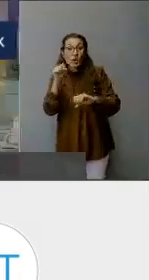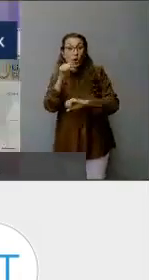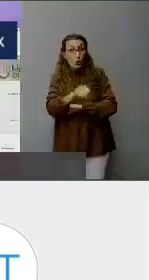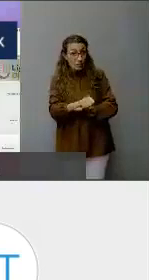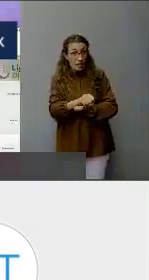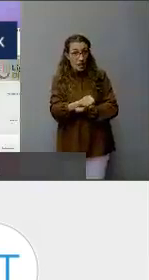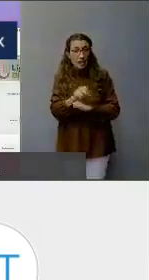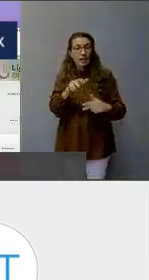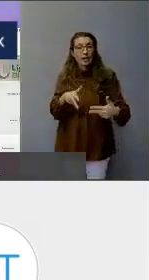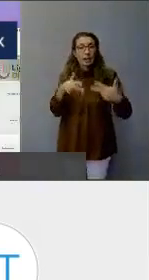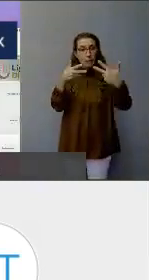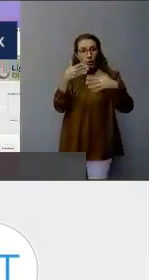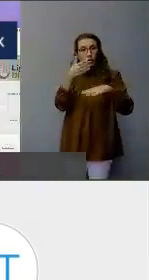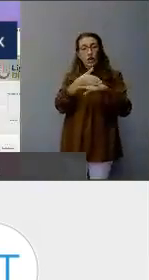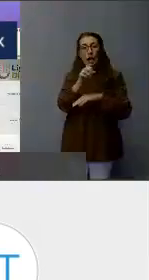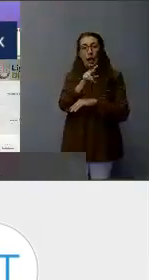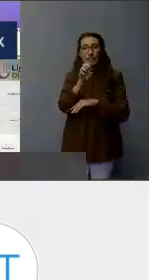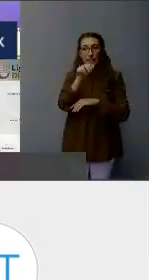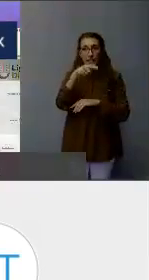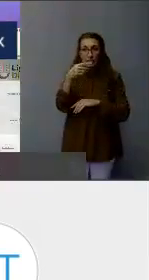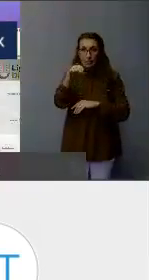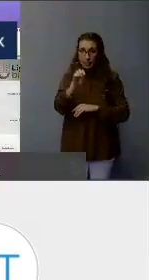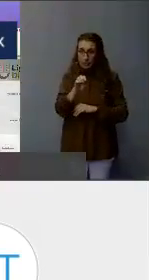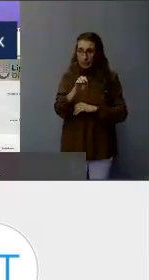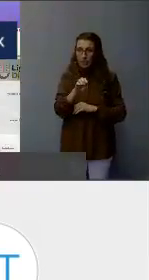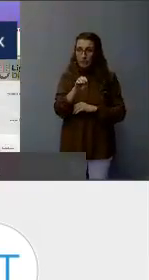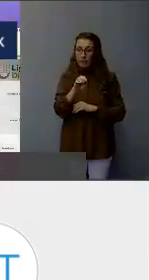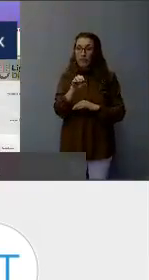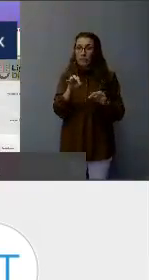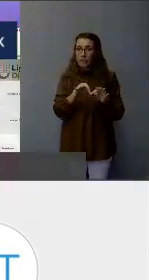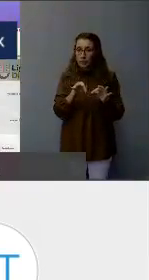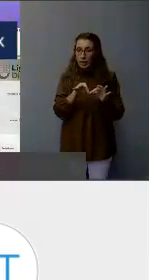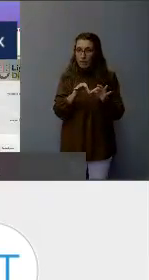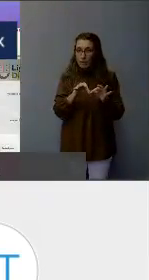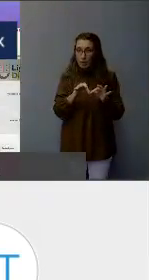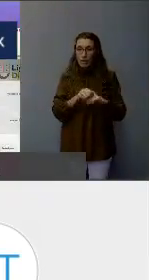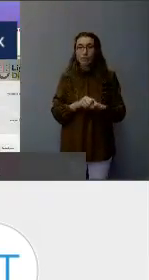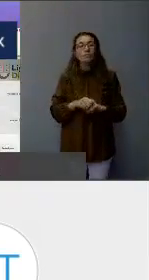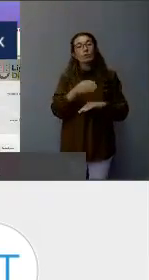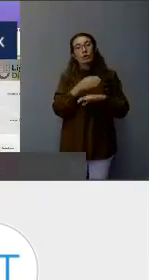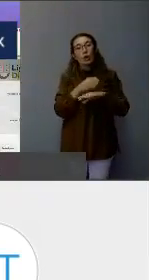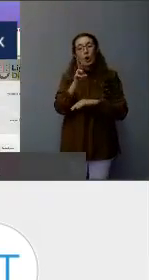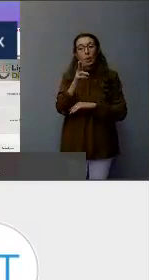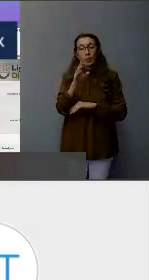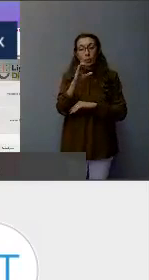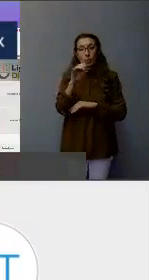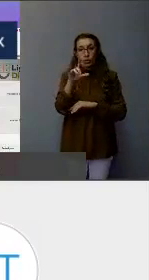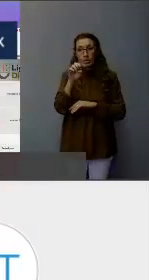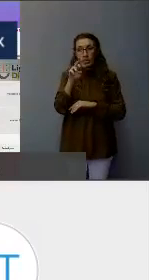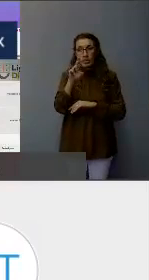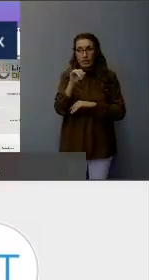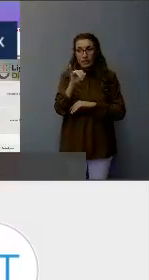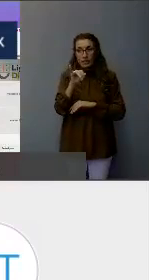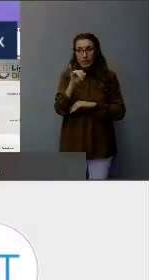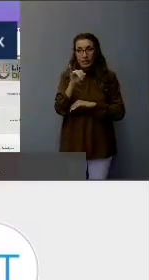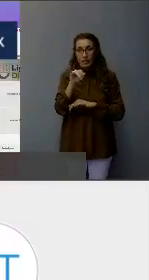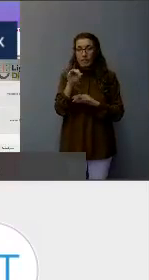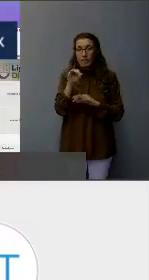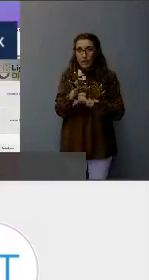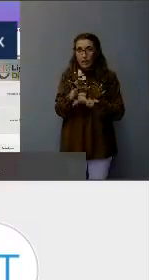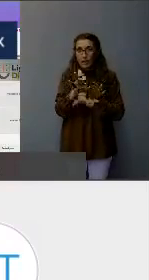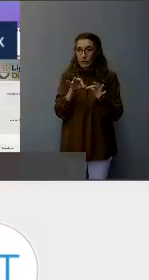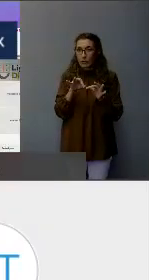remoto consigliere avvenente durevole consigliera bruccoleri favorevole